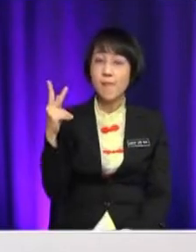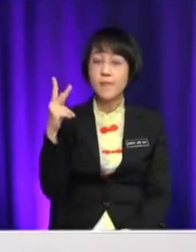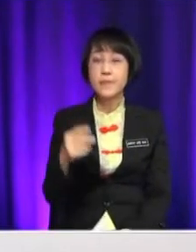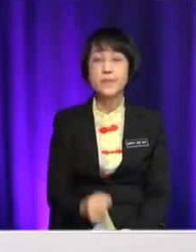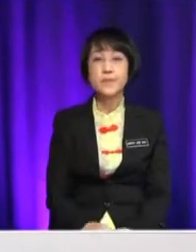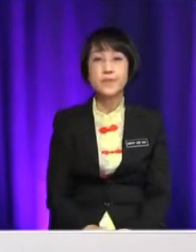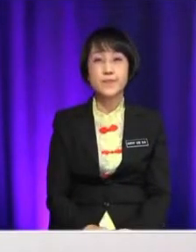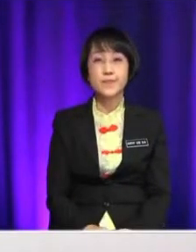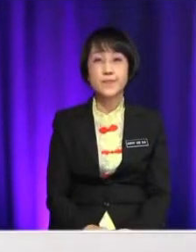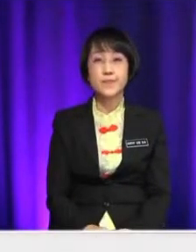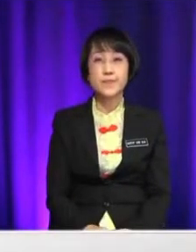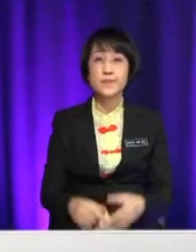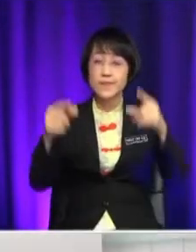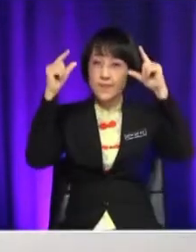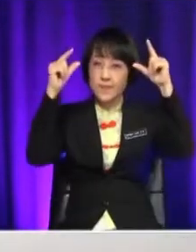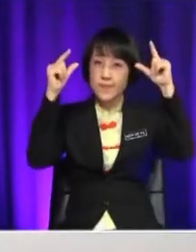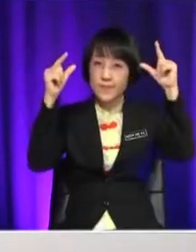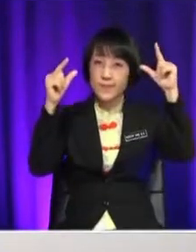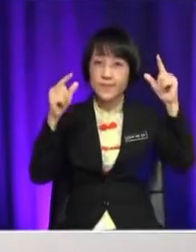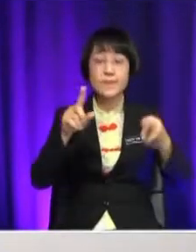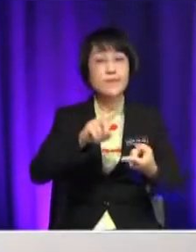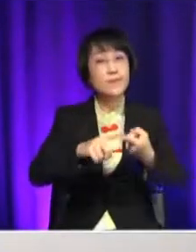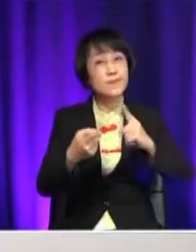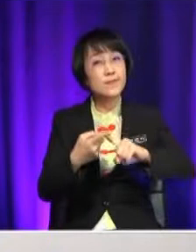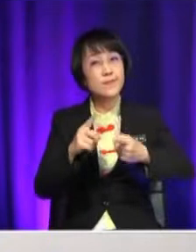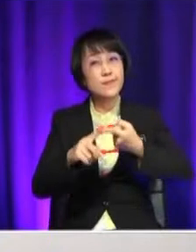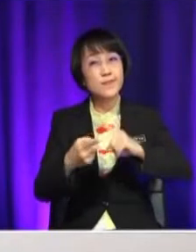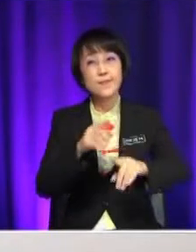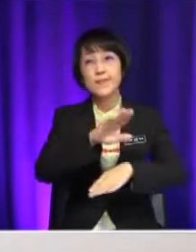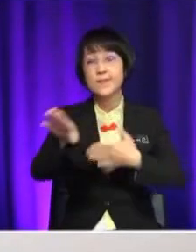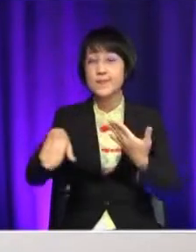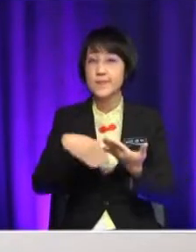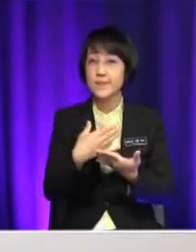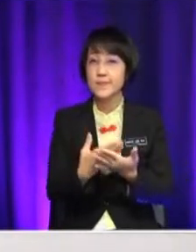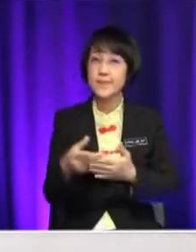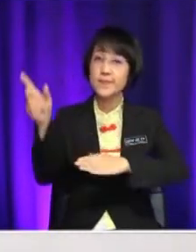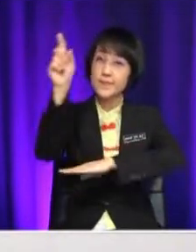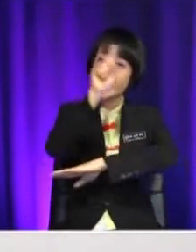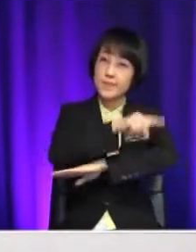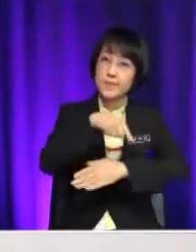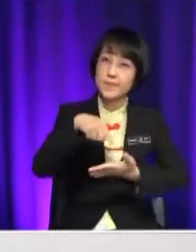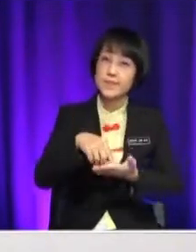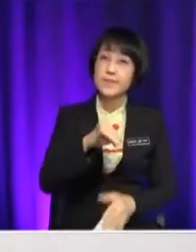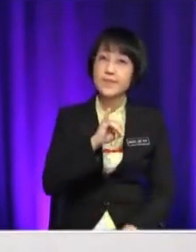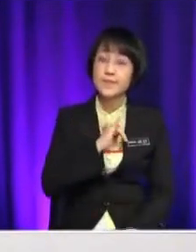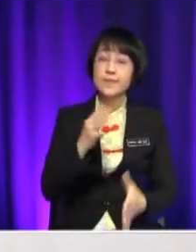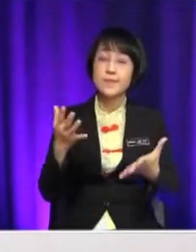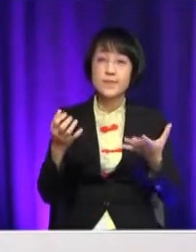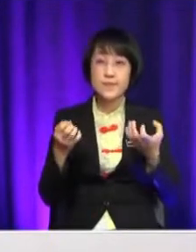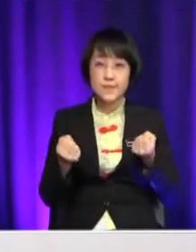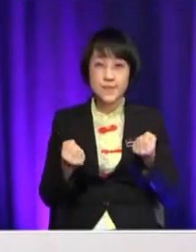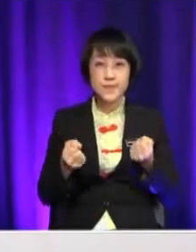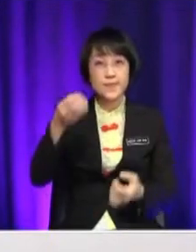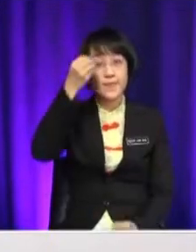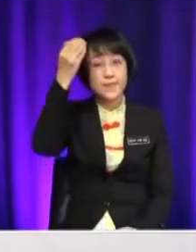Pelajaran, Guru-guru serta rakan-rakan sekalian. Pada hari ini, saya ingin menyampaikan syarahan yang